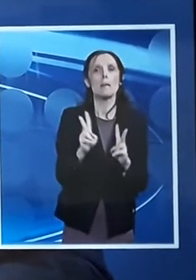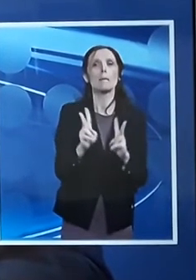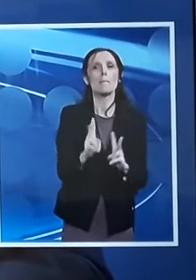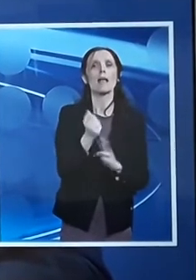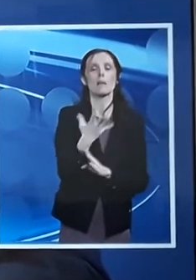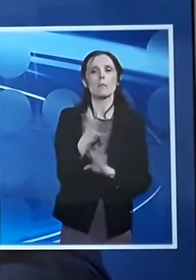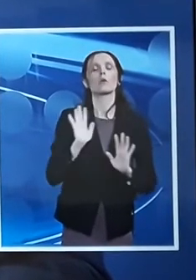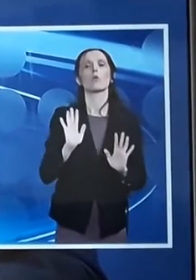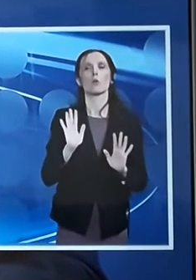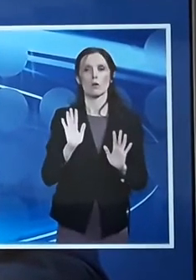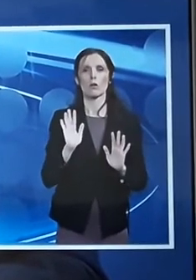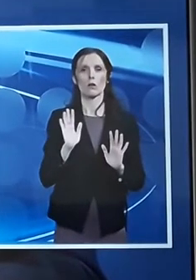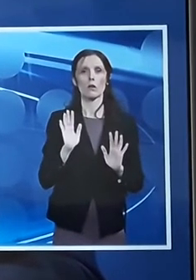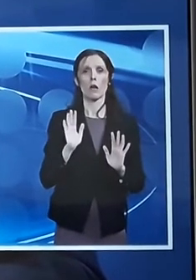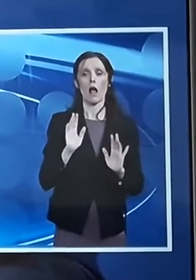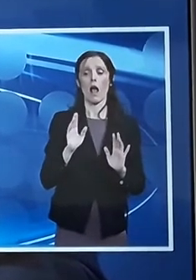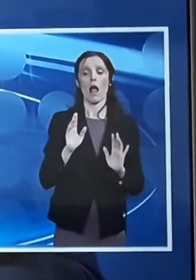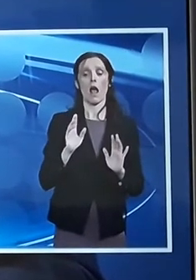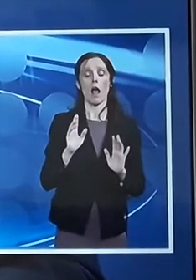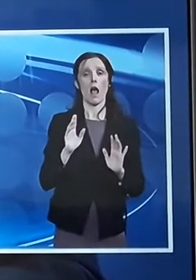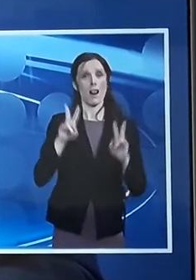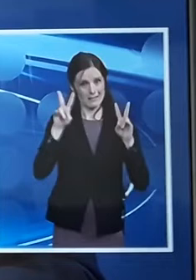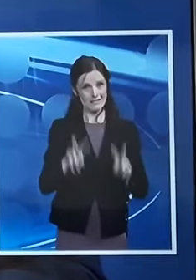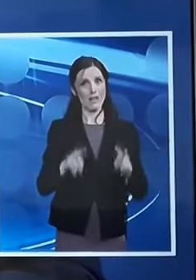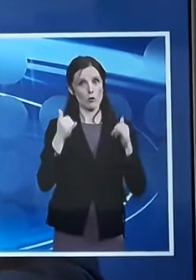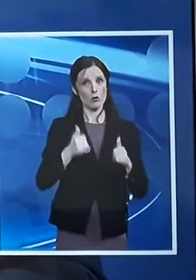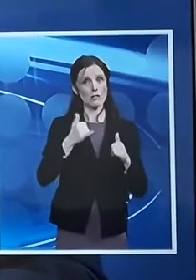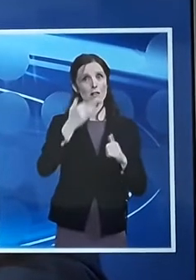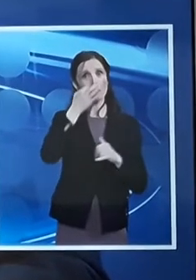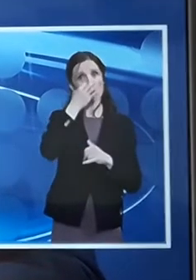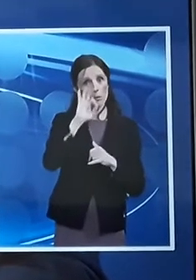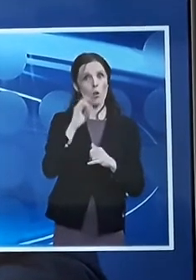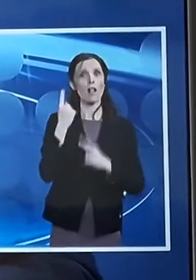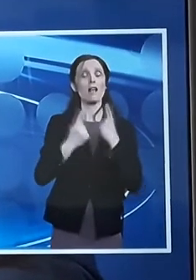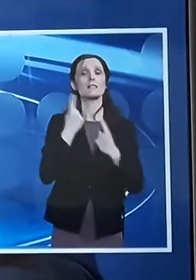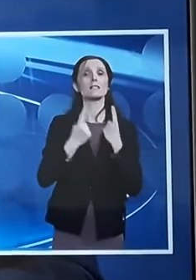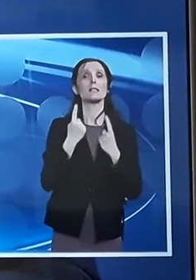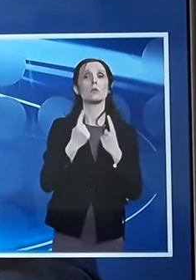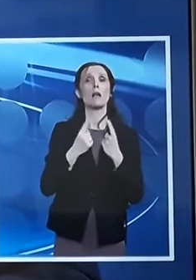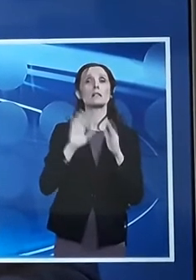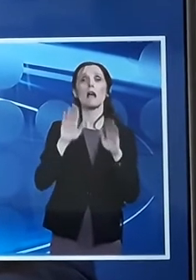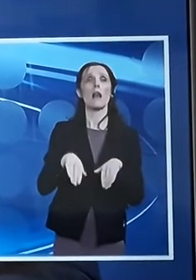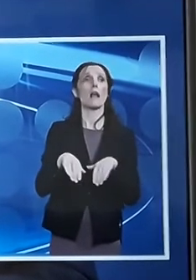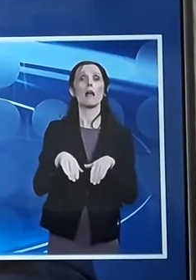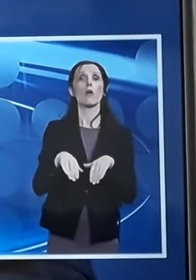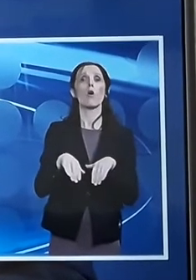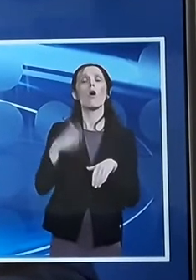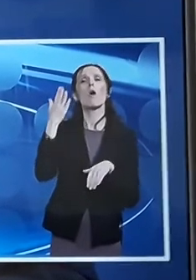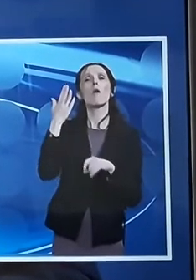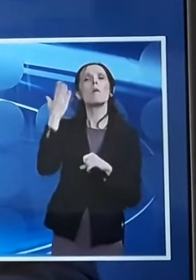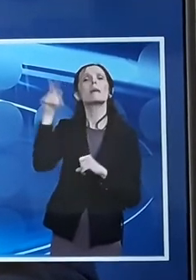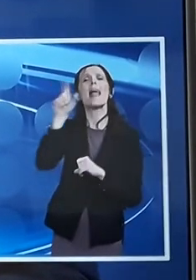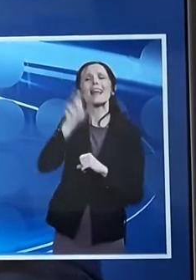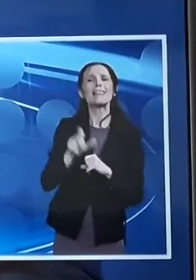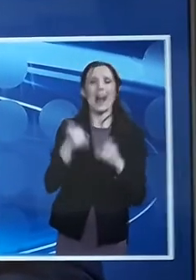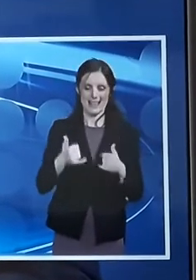mi zaista imamo bolju situaciju nego što je otprilike u 25. danu bilo u